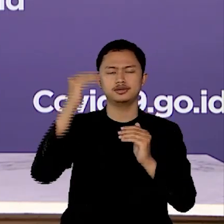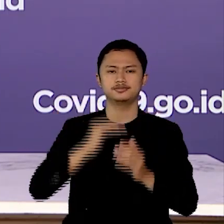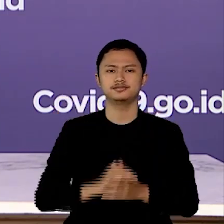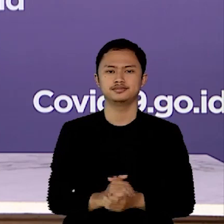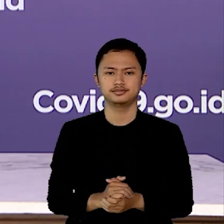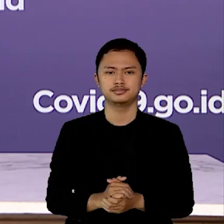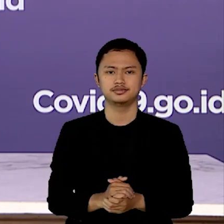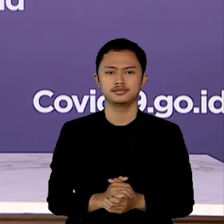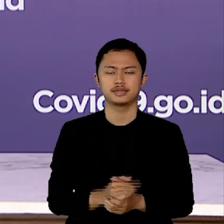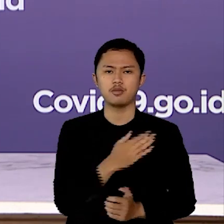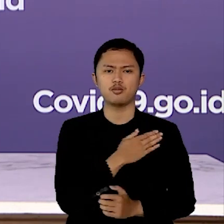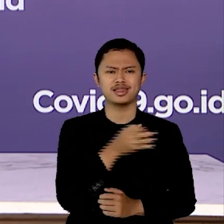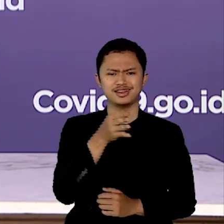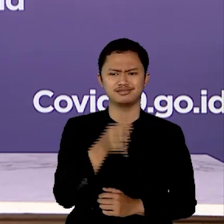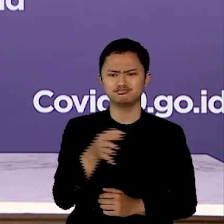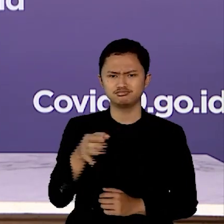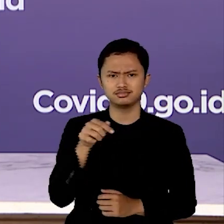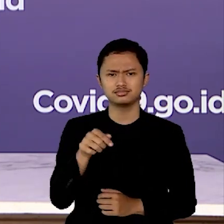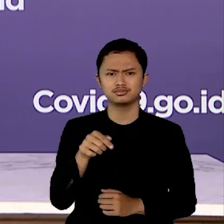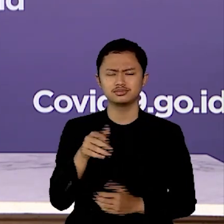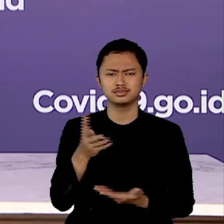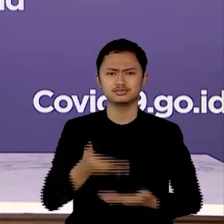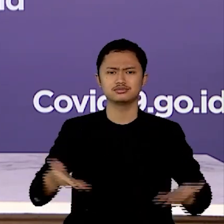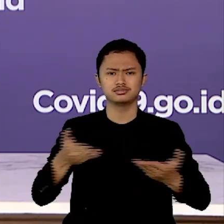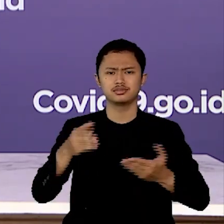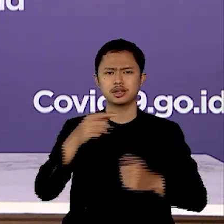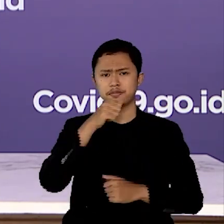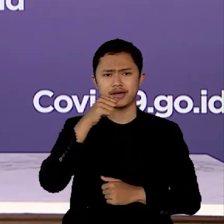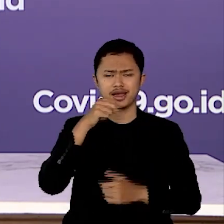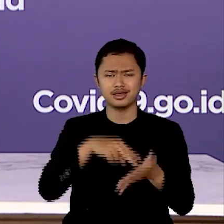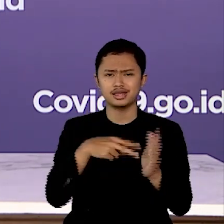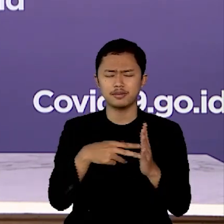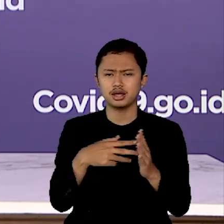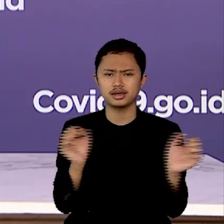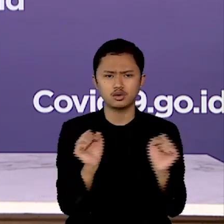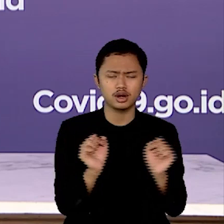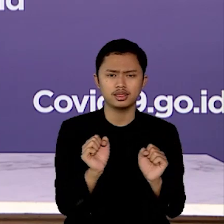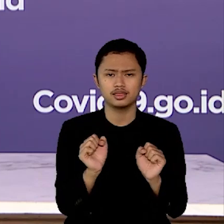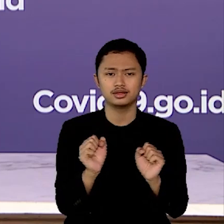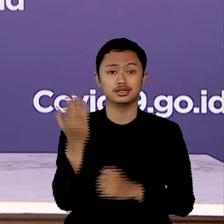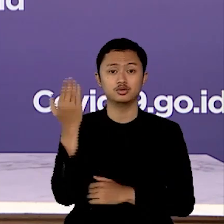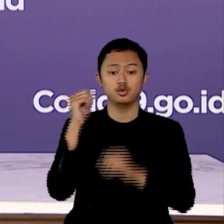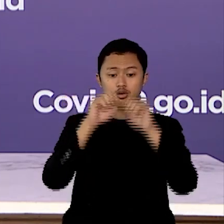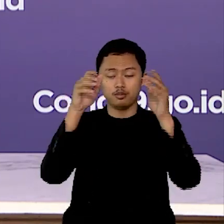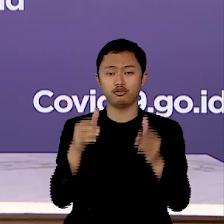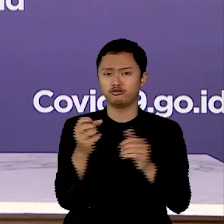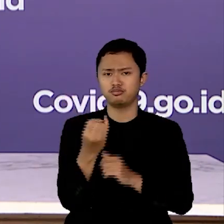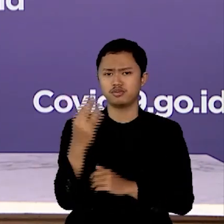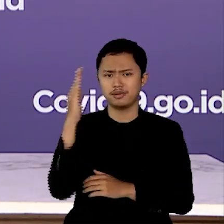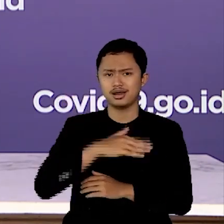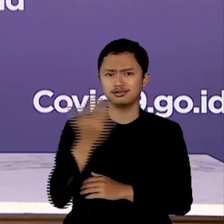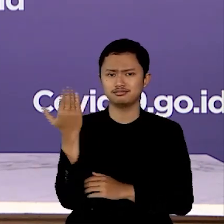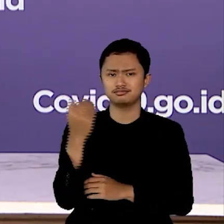Apakah keempat Kabupaten ini termasuk dalam Quadrant merah alarm kegawatan copy 19 seperti yang pro sampaikan Beberapa